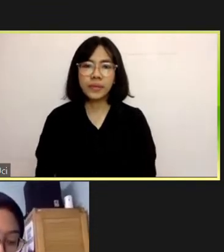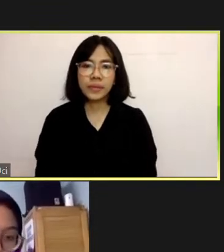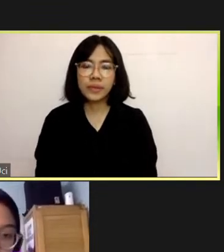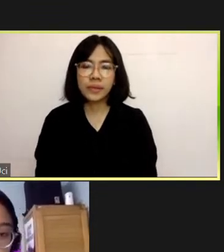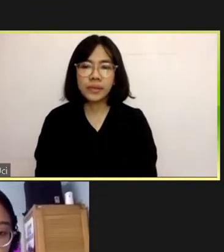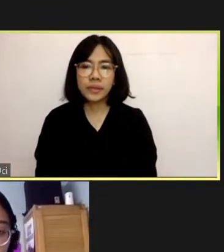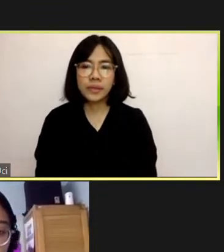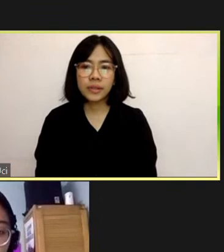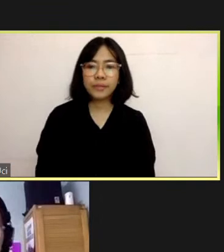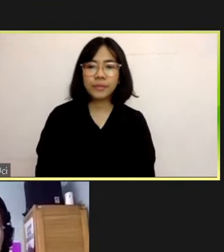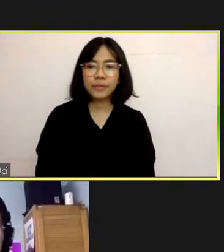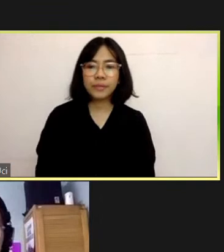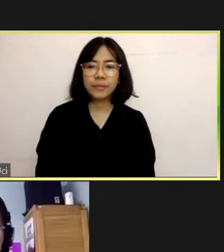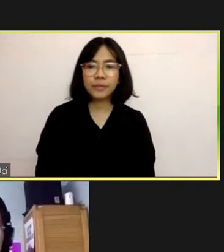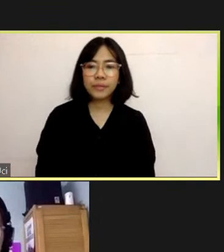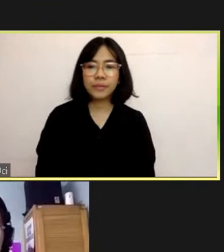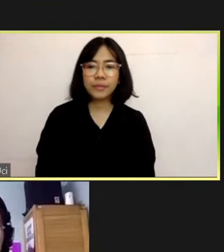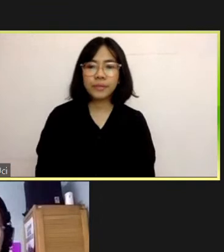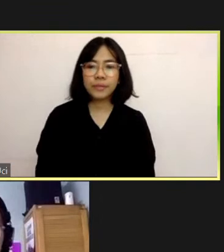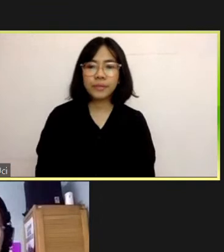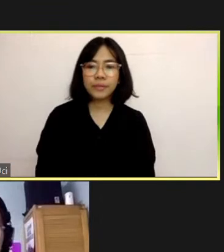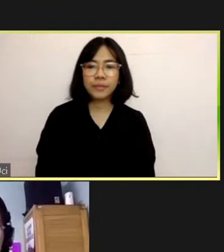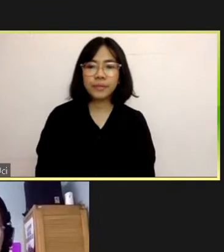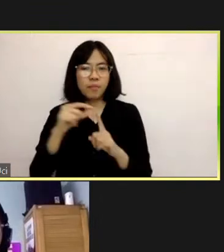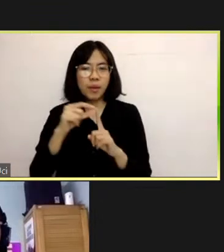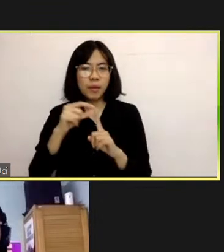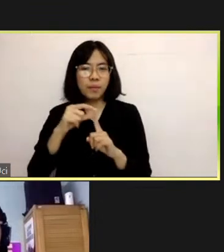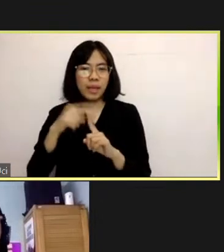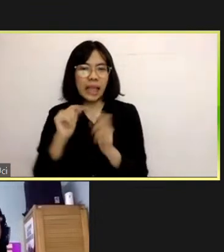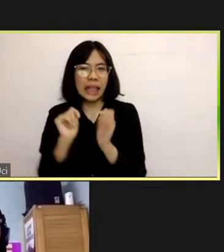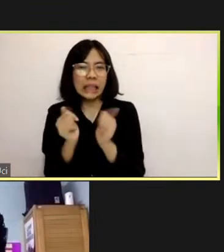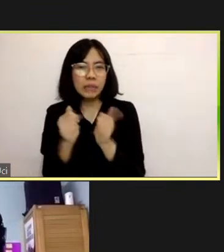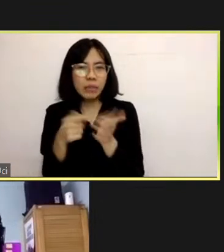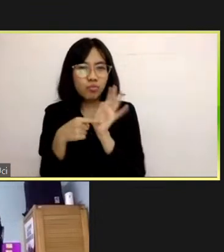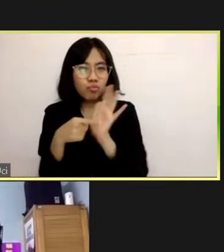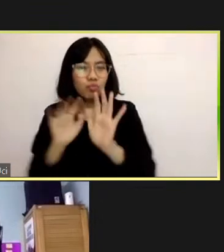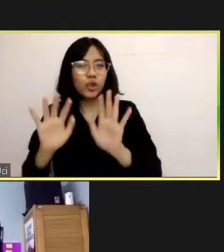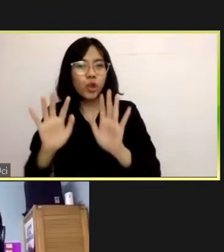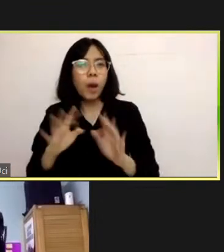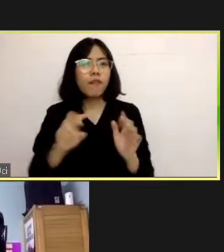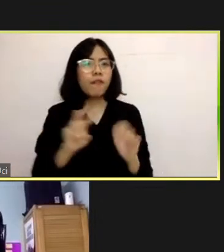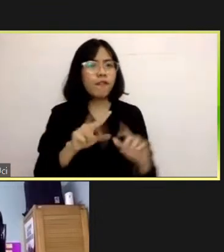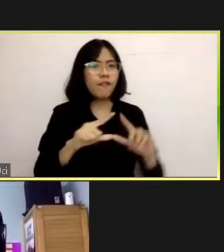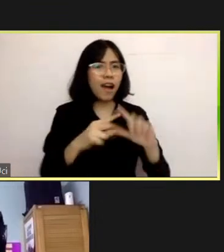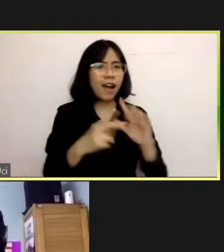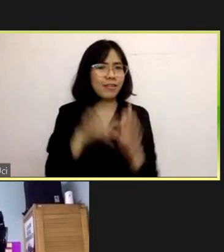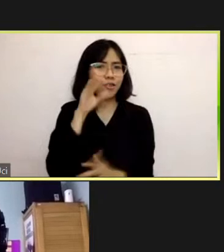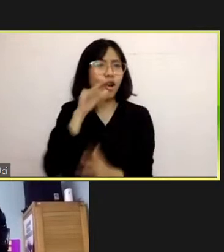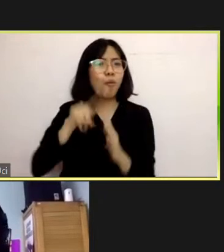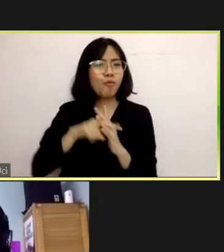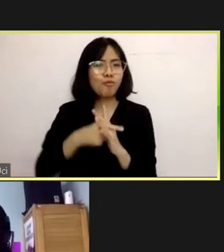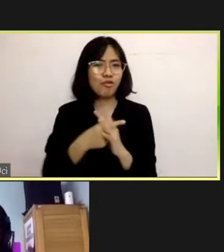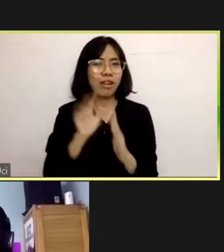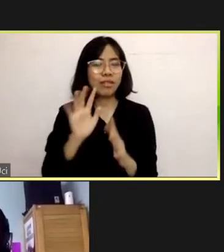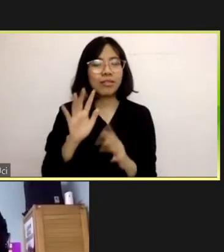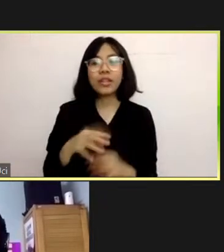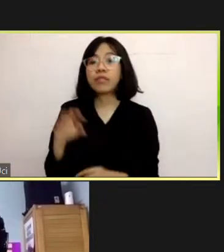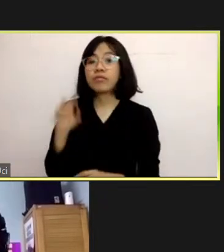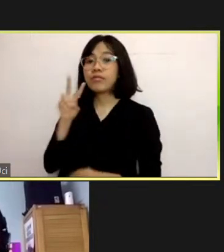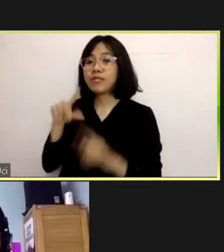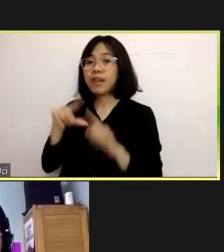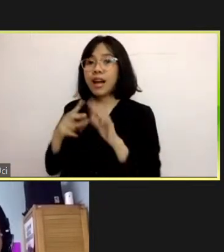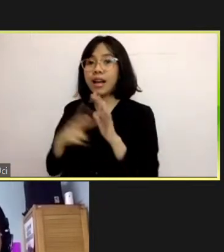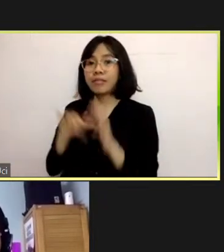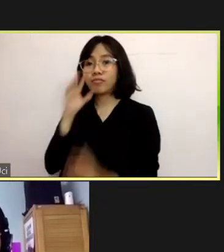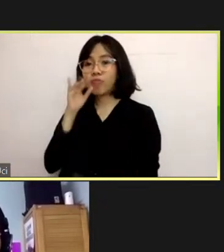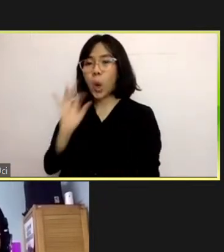Mungkin sambil menunggu disiapkan, bisa dimulai, Fani, silakan. Ya, terima kasih, Bang Gama. Jadi, secara garis